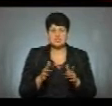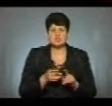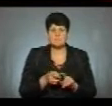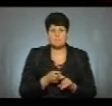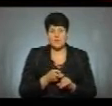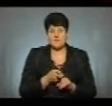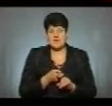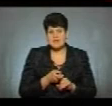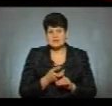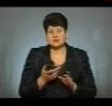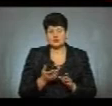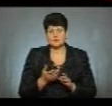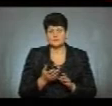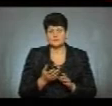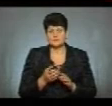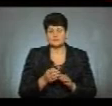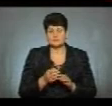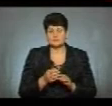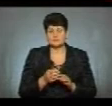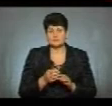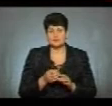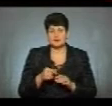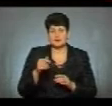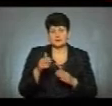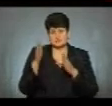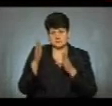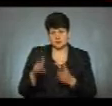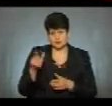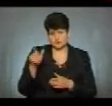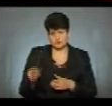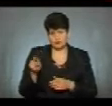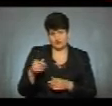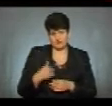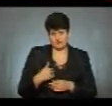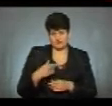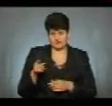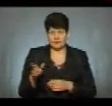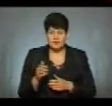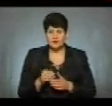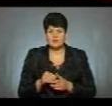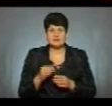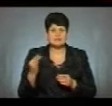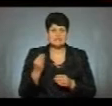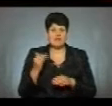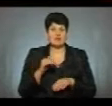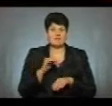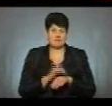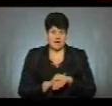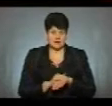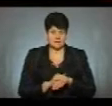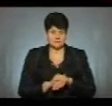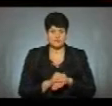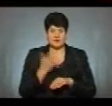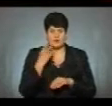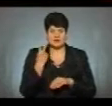пов'язано з постаттю президента, оскільки він це ініціює. Цікавий факт, коли